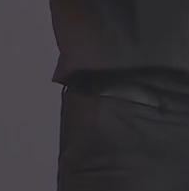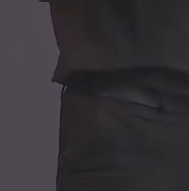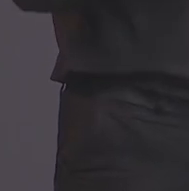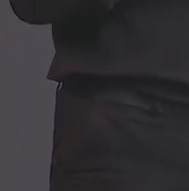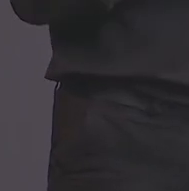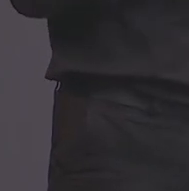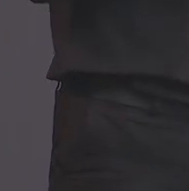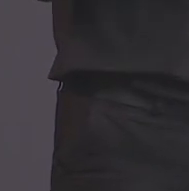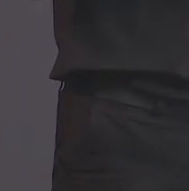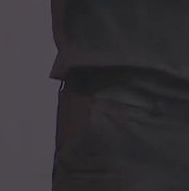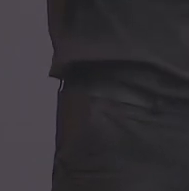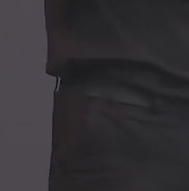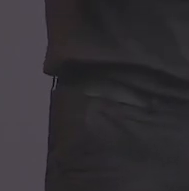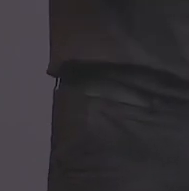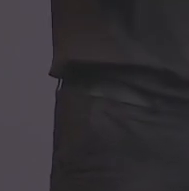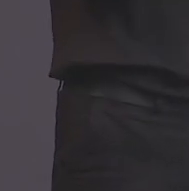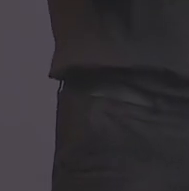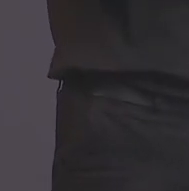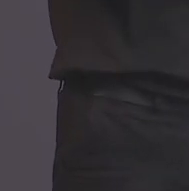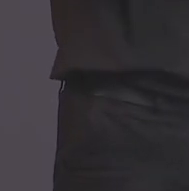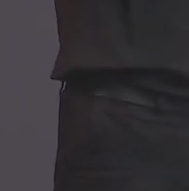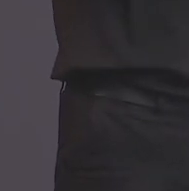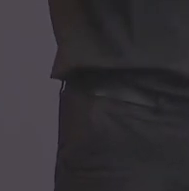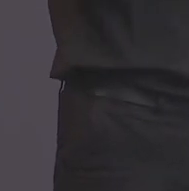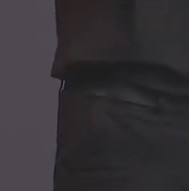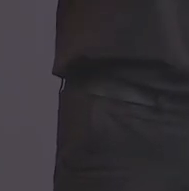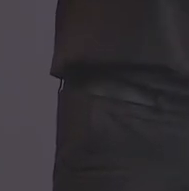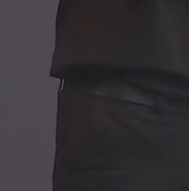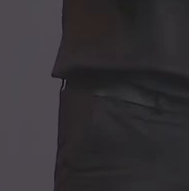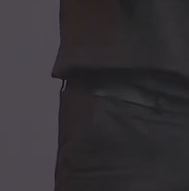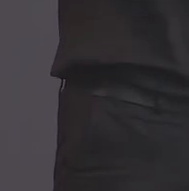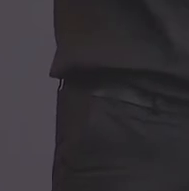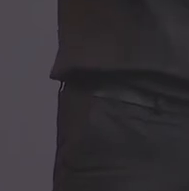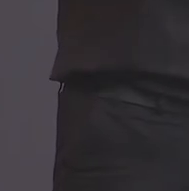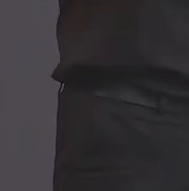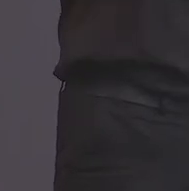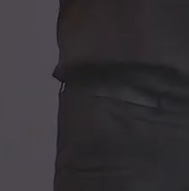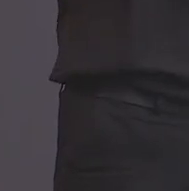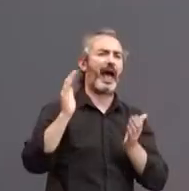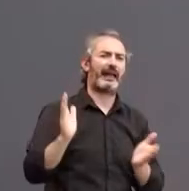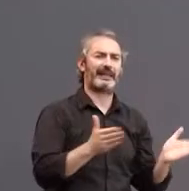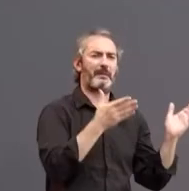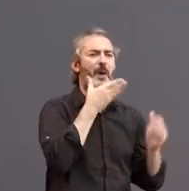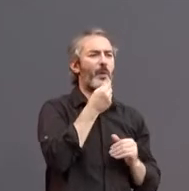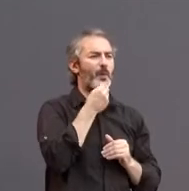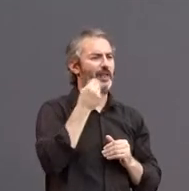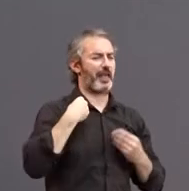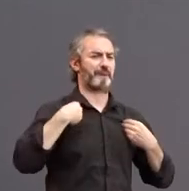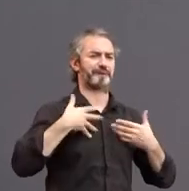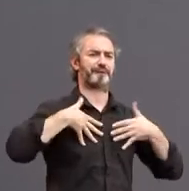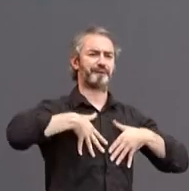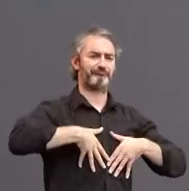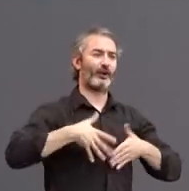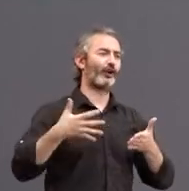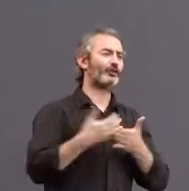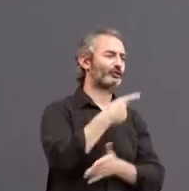Amb una mica de sort i amb una mica de retard, però avui som aquí, dient adeu a aquesta etapa tan bonica que hem pogut gaudir tots i